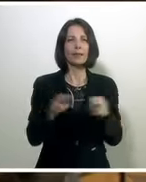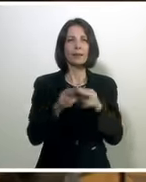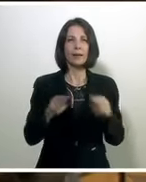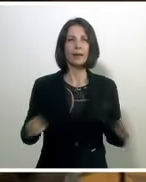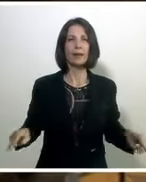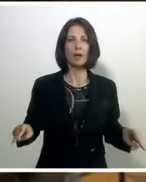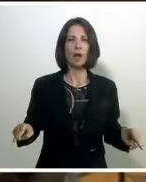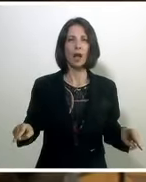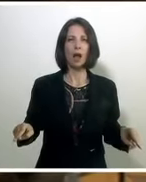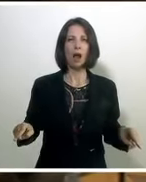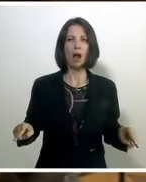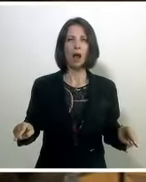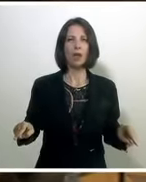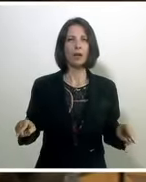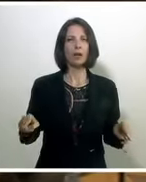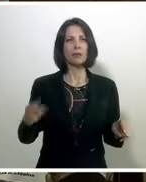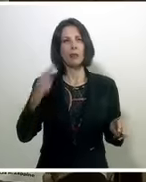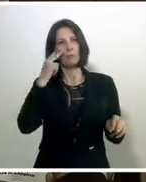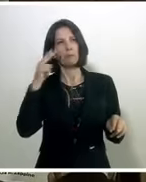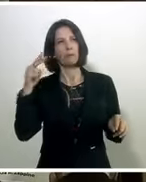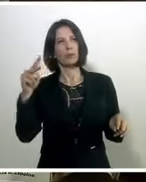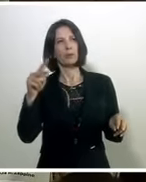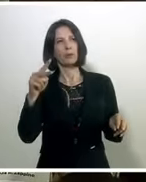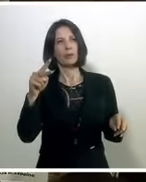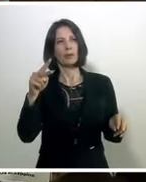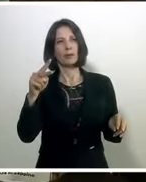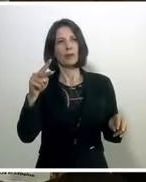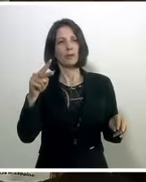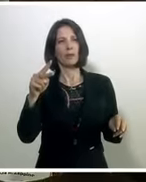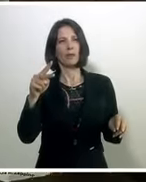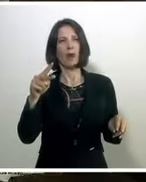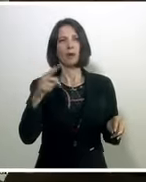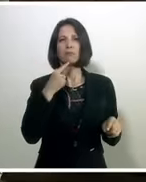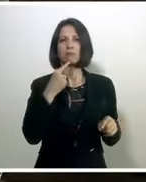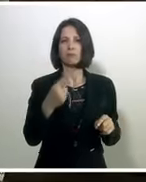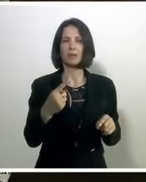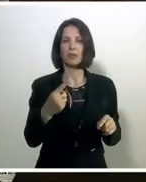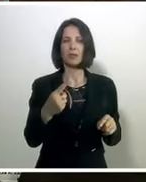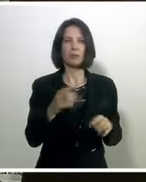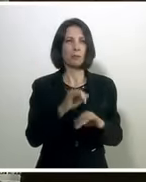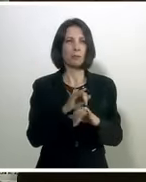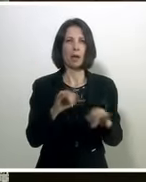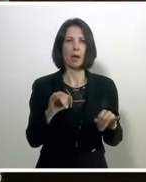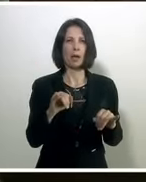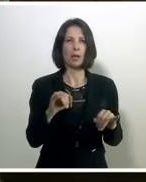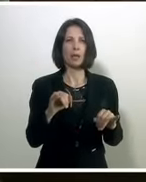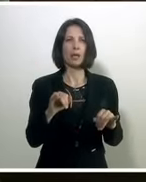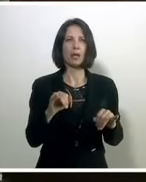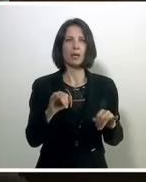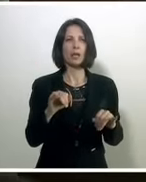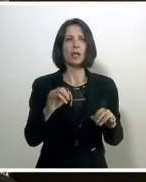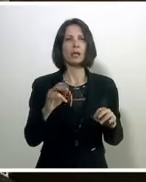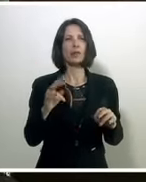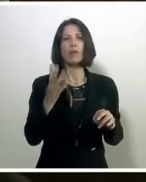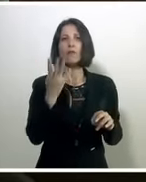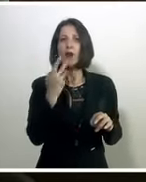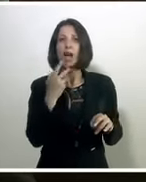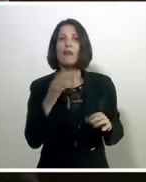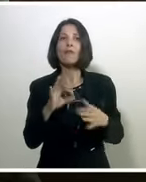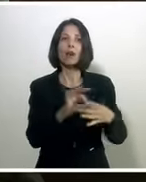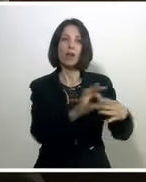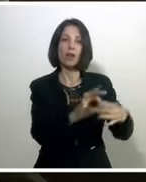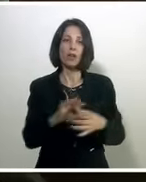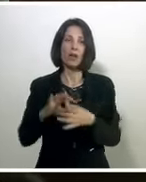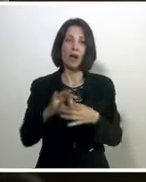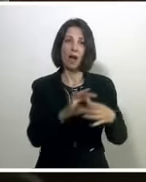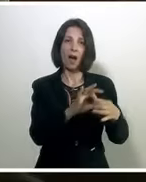discussione la sua prospettiva Forse in qualche misura vellitri socialismo ed europeismo sotto la bandiera